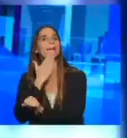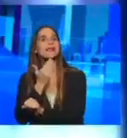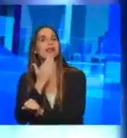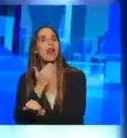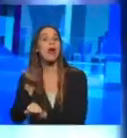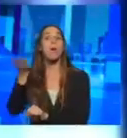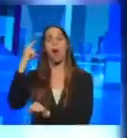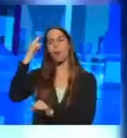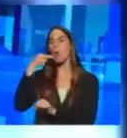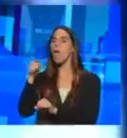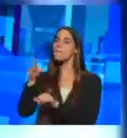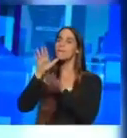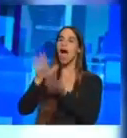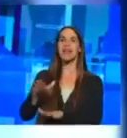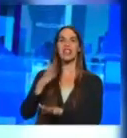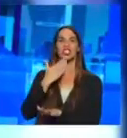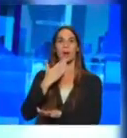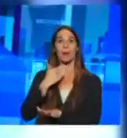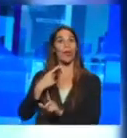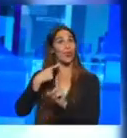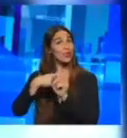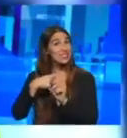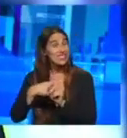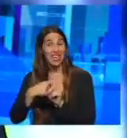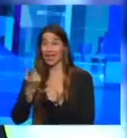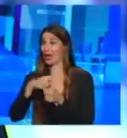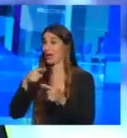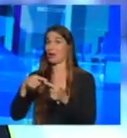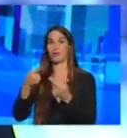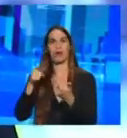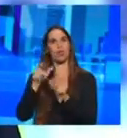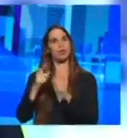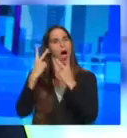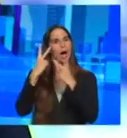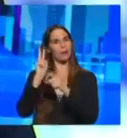שנתפסו אז כאנטישמים ישנים, הנוצרים, חגורת הנצרות, אלה עם הערכים